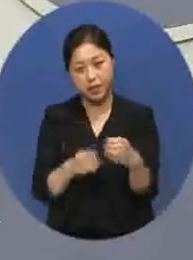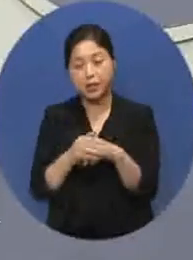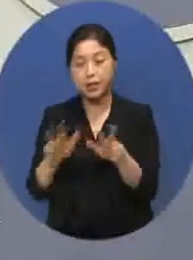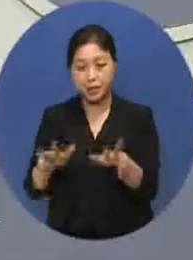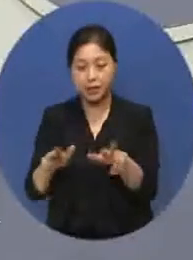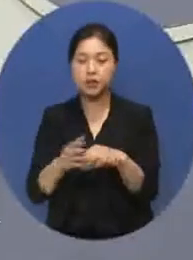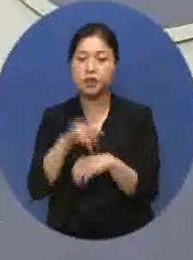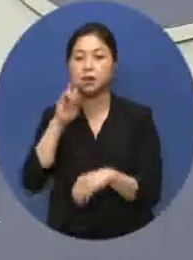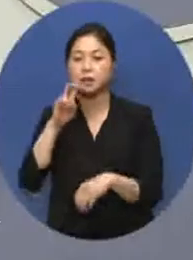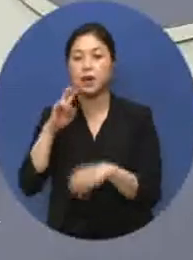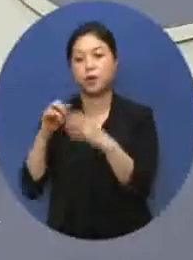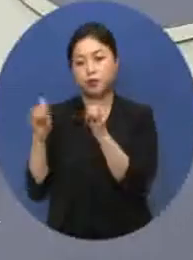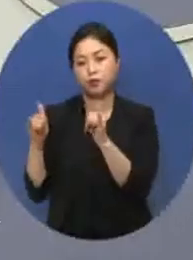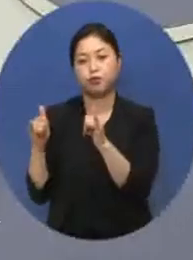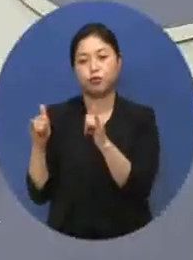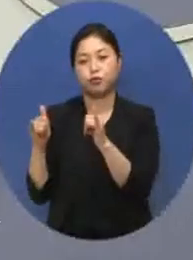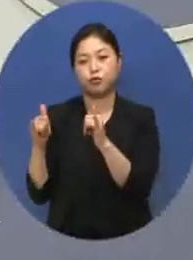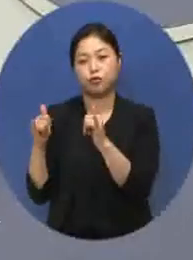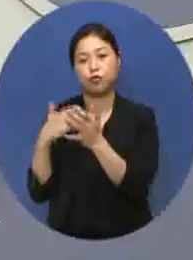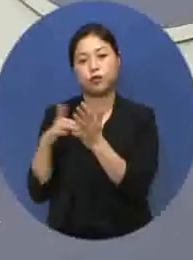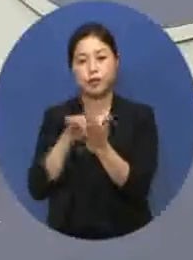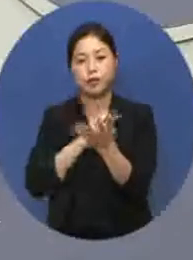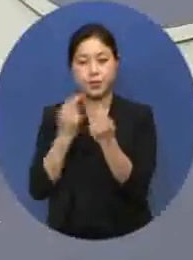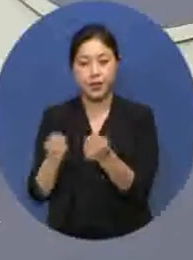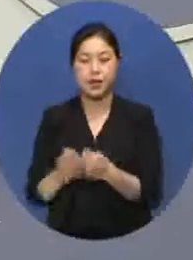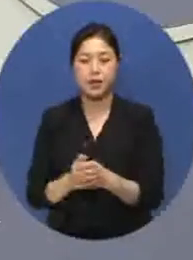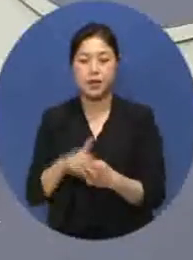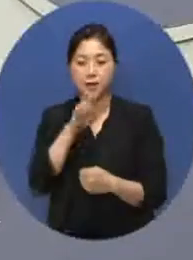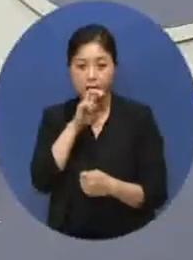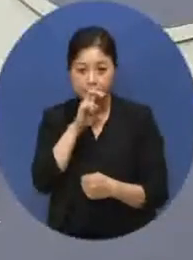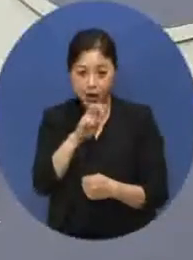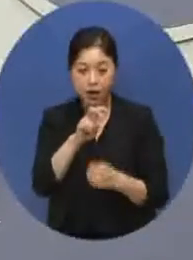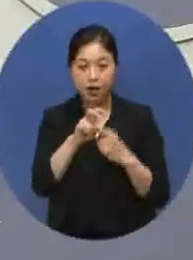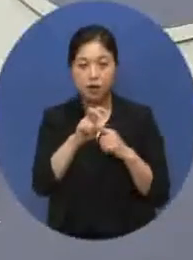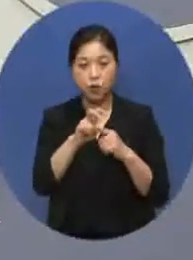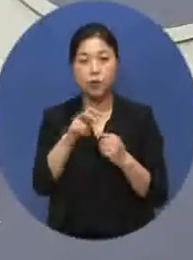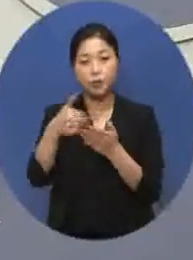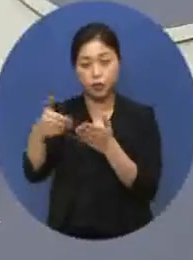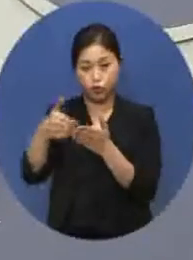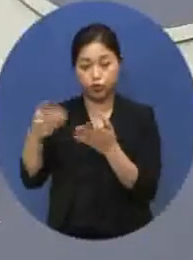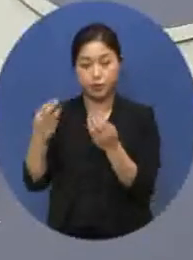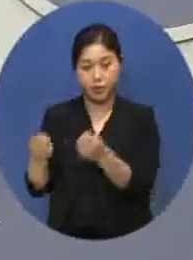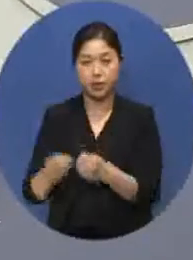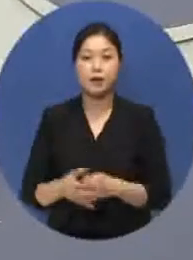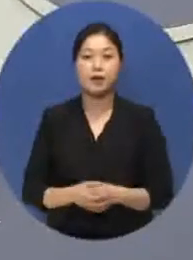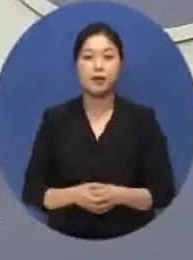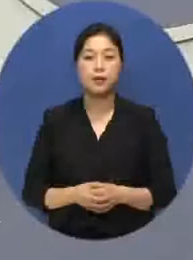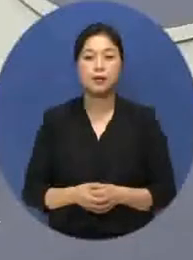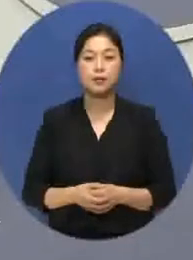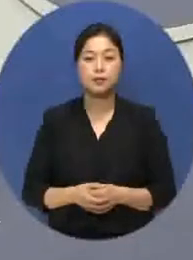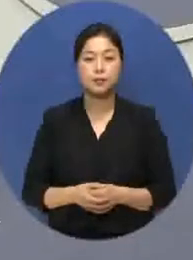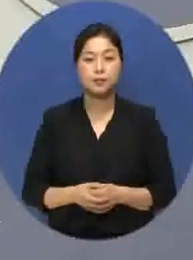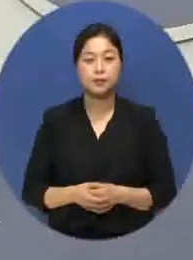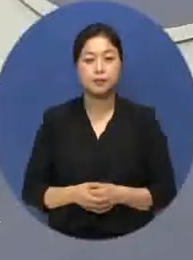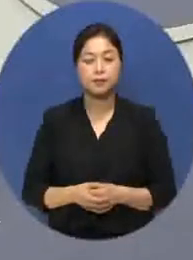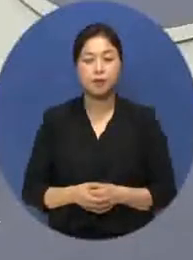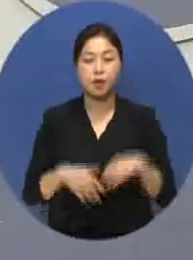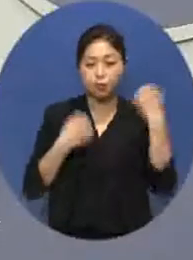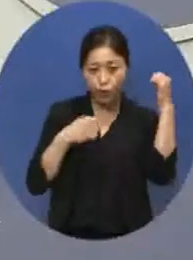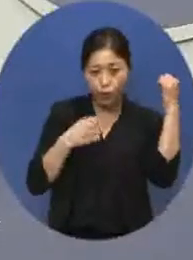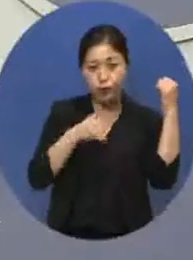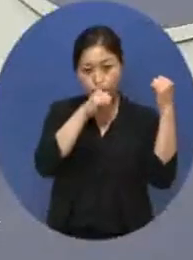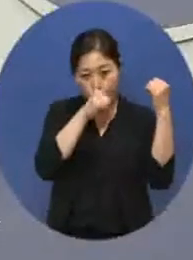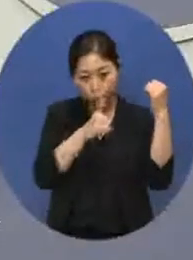지금은 이제 음악하는 분들이 가장 많은 것 같아요. 네. 음악하고 역시 미술도 많습니다. 그 외에 뭐 무용도